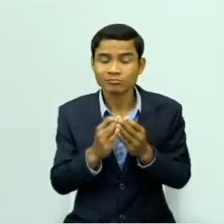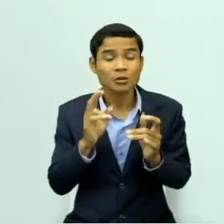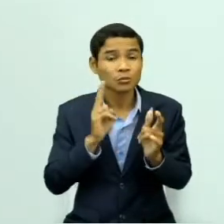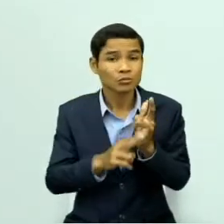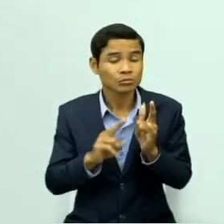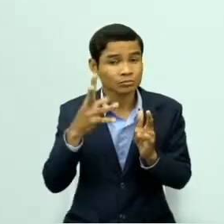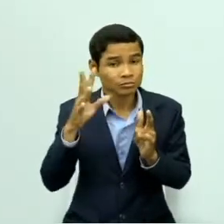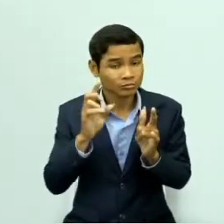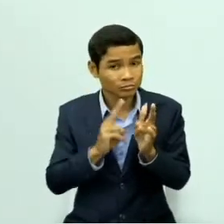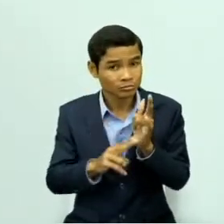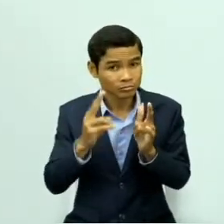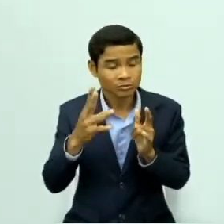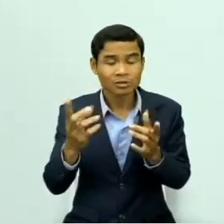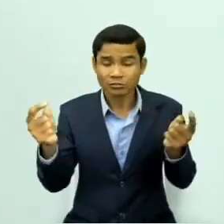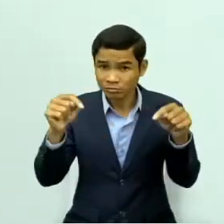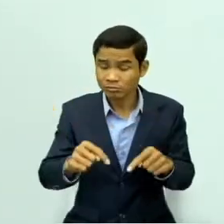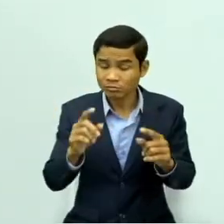nó,